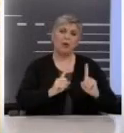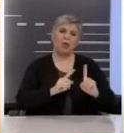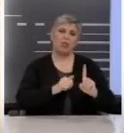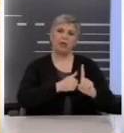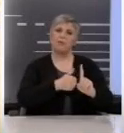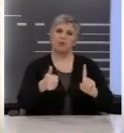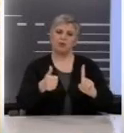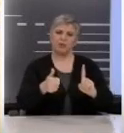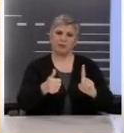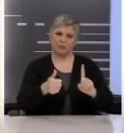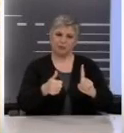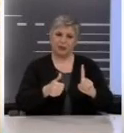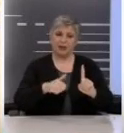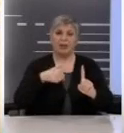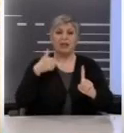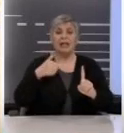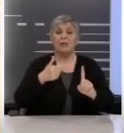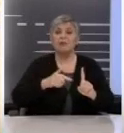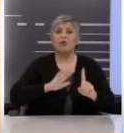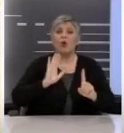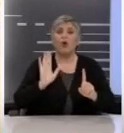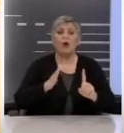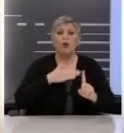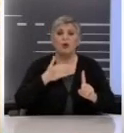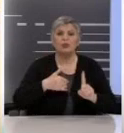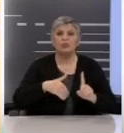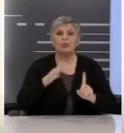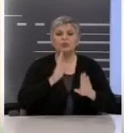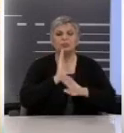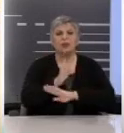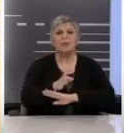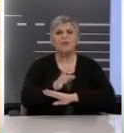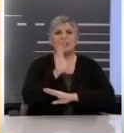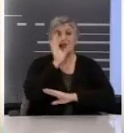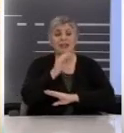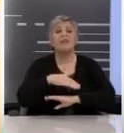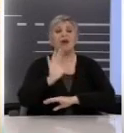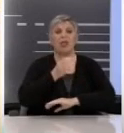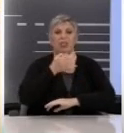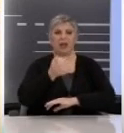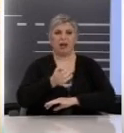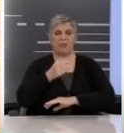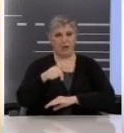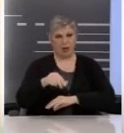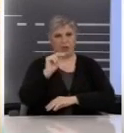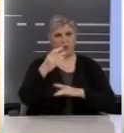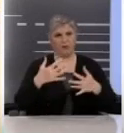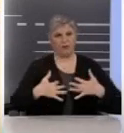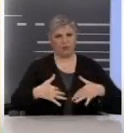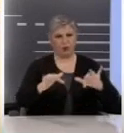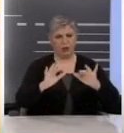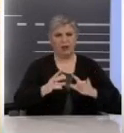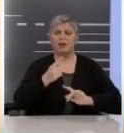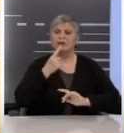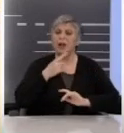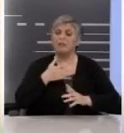όσο δεν αντιμετωπίζουμε, δεν είμαστε ειλικρινείς και δεν λέμε την αλήθεια στη Βουλή, όσο αναπαράγουμε τη λογική ότι υπάρχουν